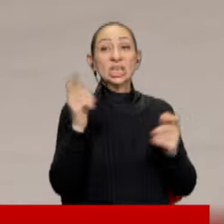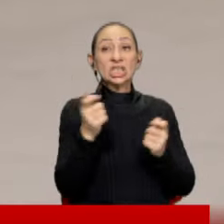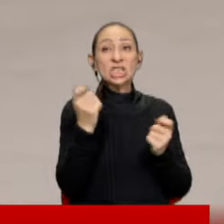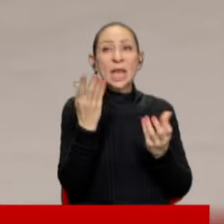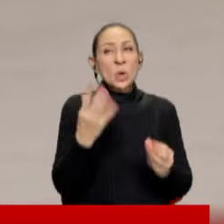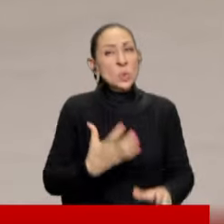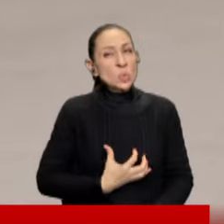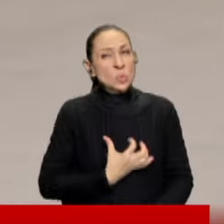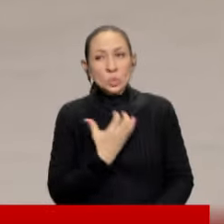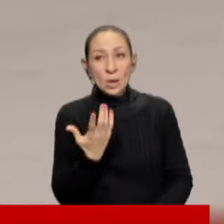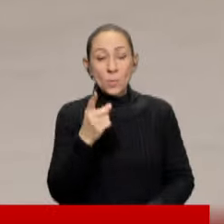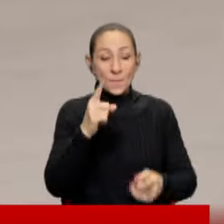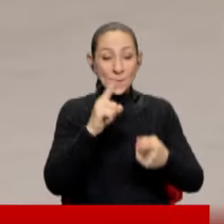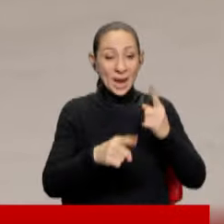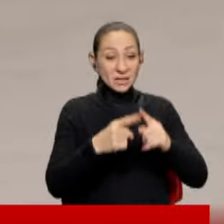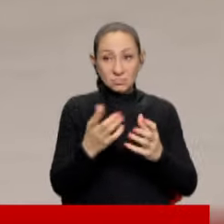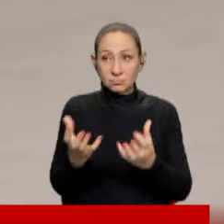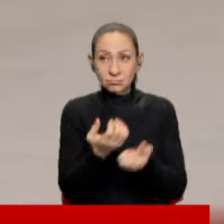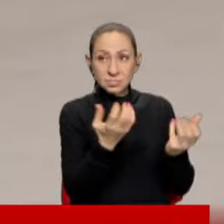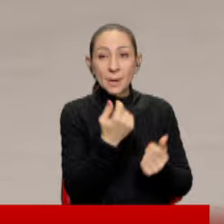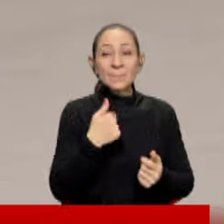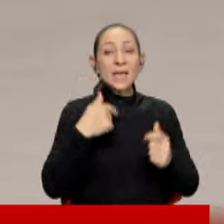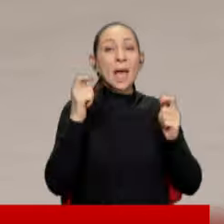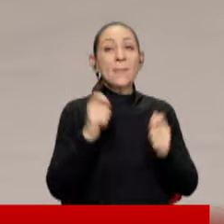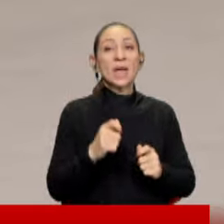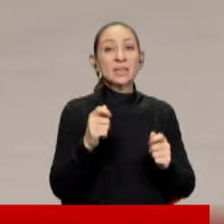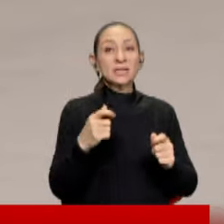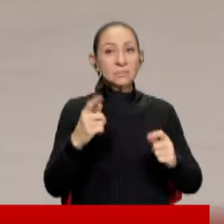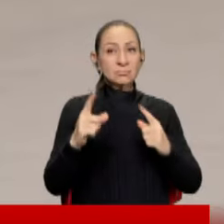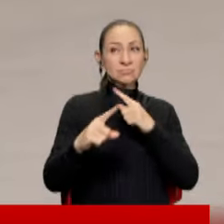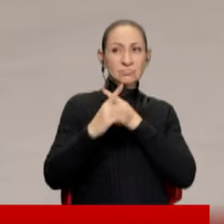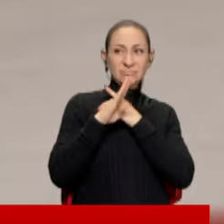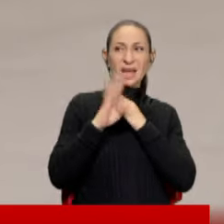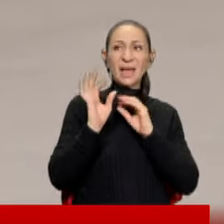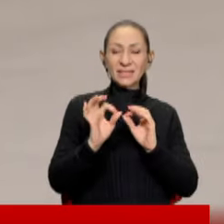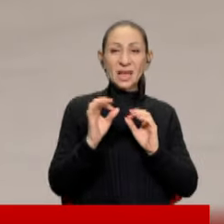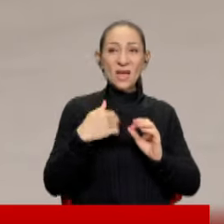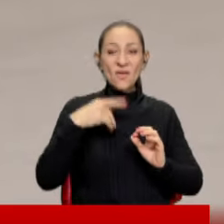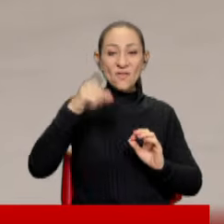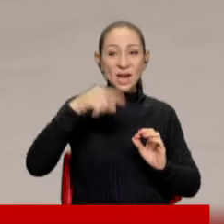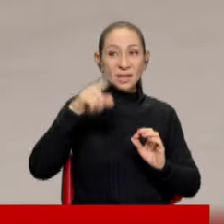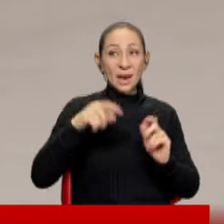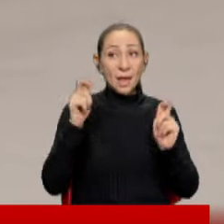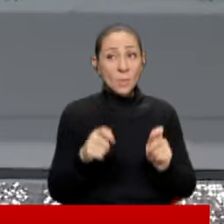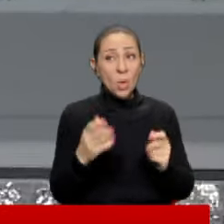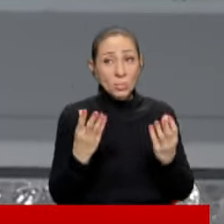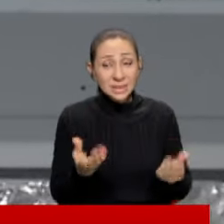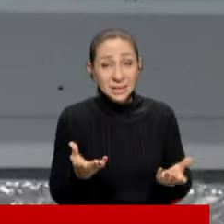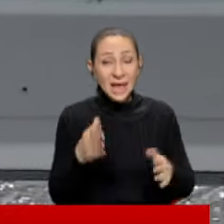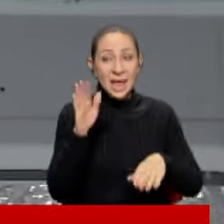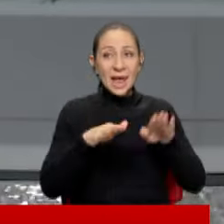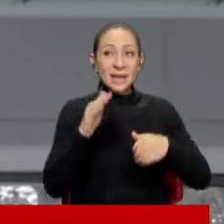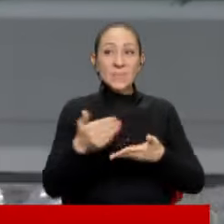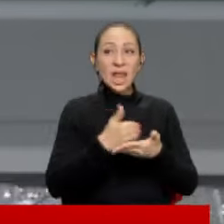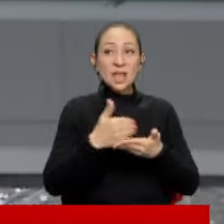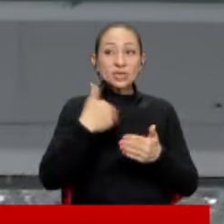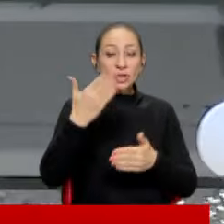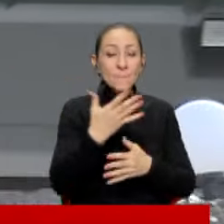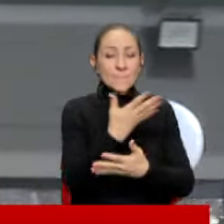en acı tarafı ise bu partizanlığın, bize yapılan bu karartmanın bizlerin vergileriyle yapılıyor olması. Reklam gelirleri